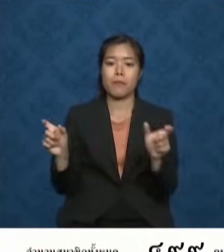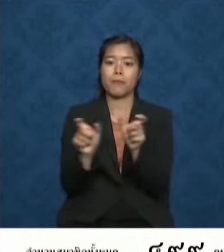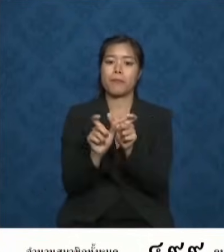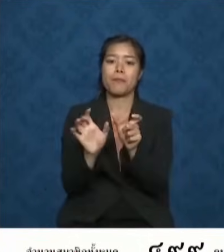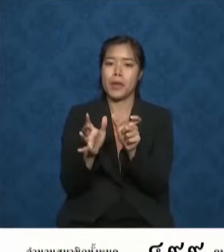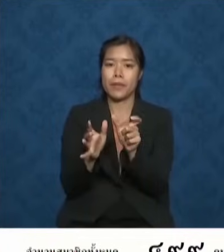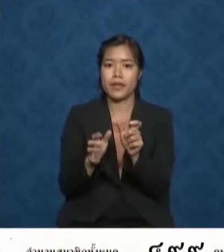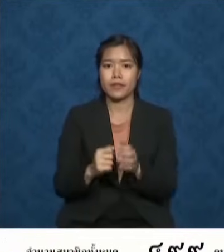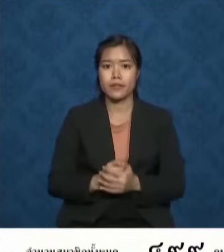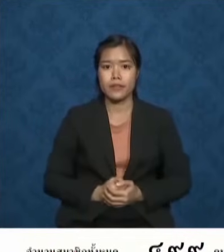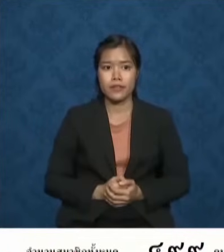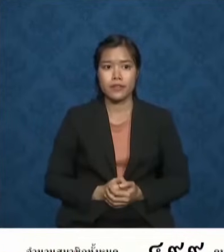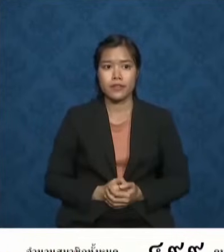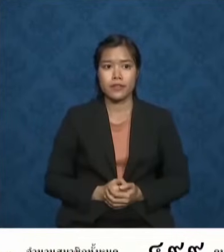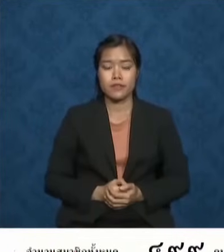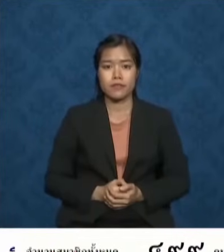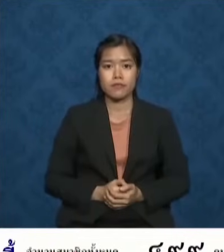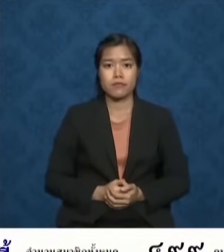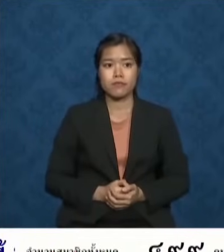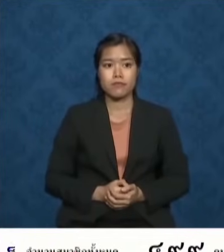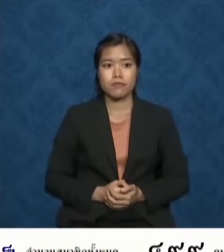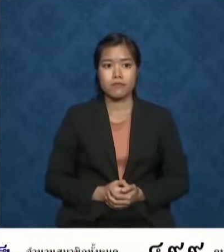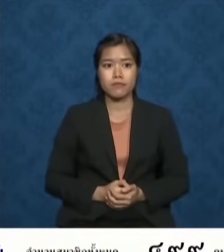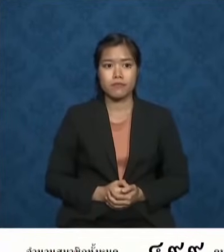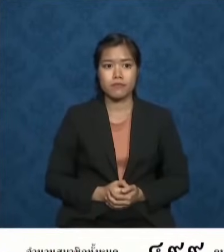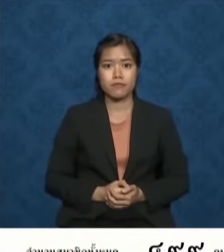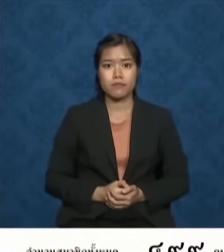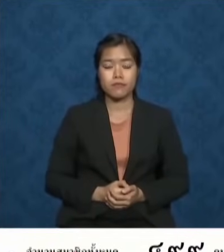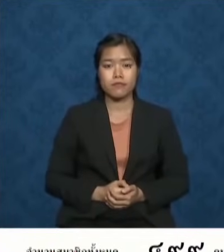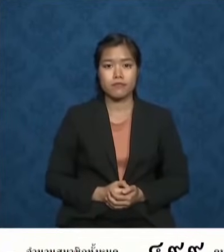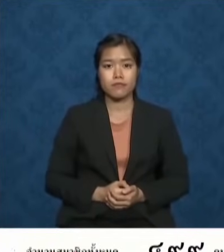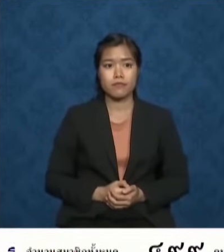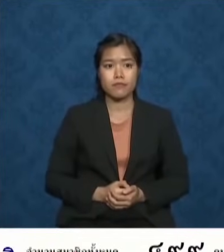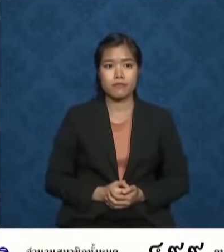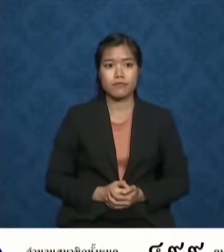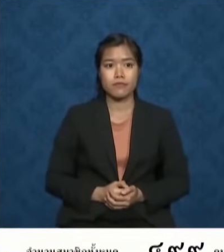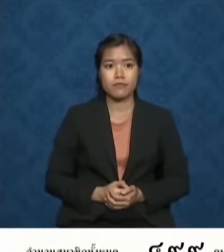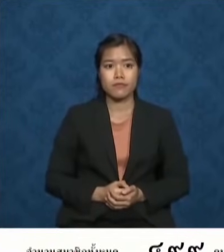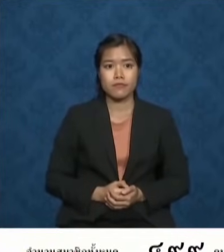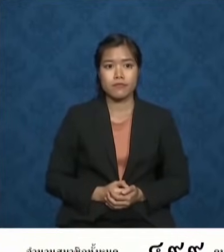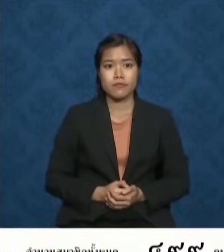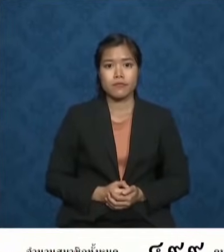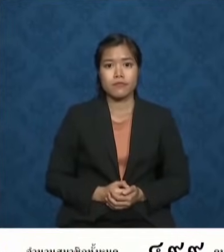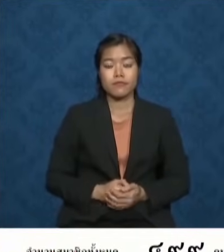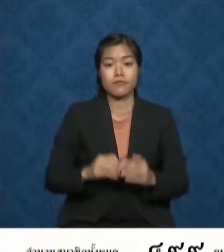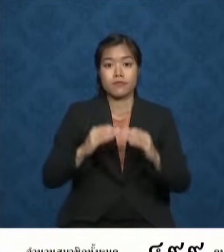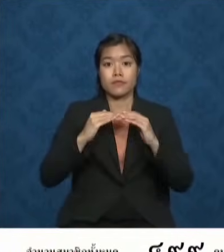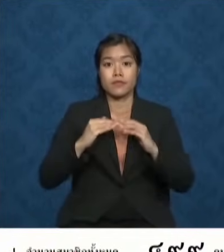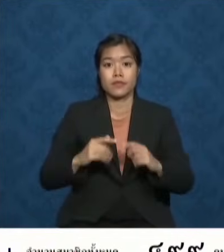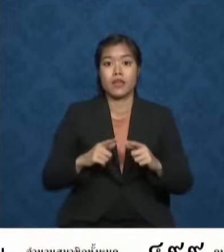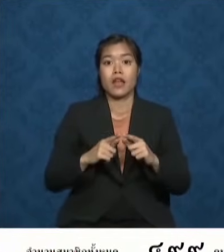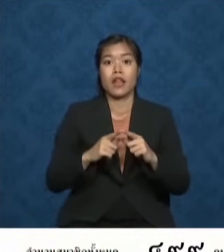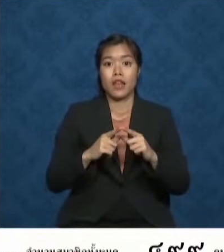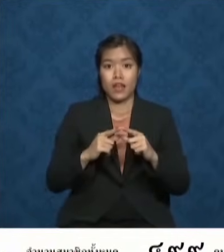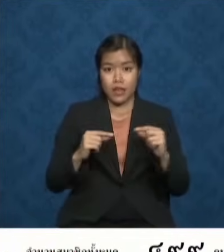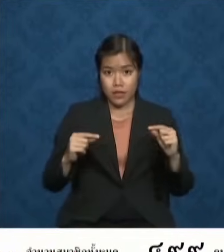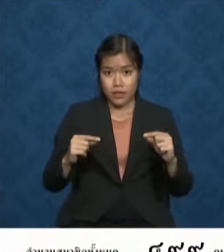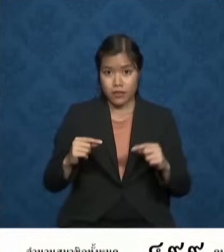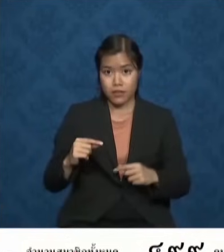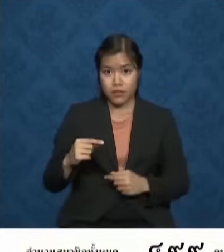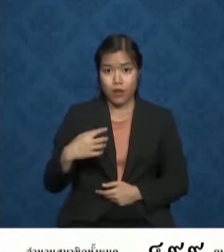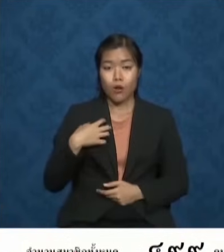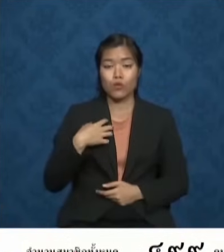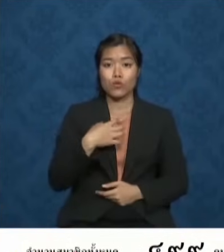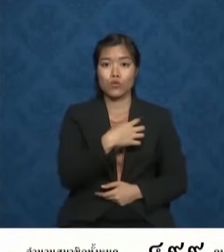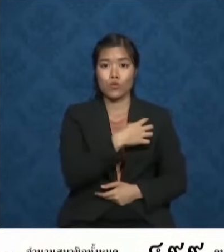ยืนยันนะแล้วเชื่อว่าจะเป็นประโยชน์อันต่อมาครับเรื่องของทูตทหารที่บ